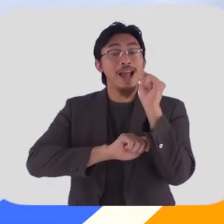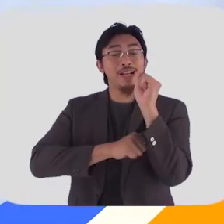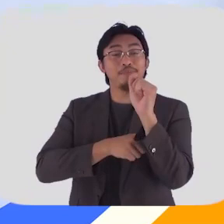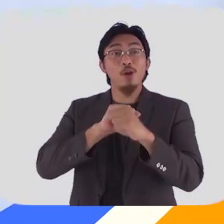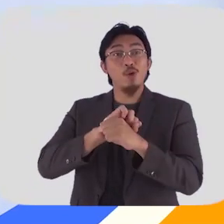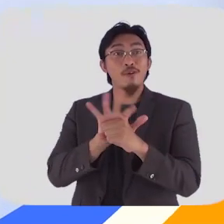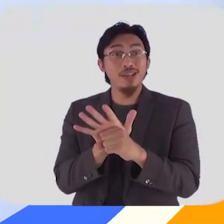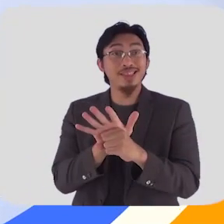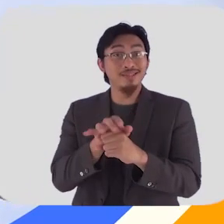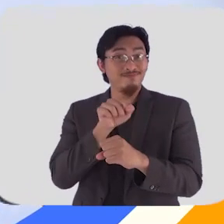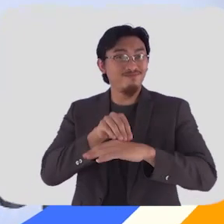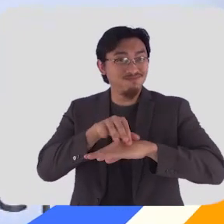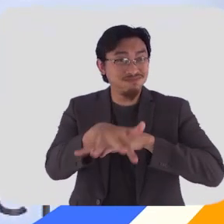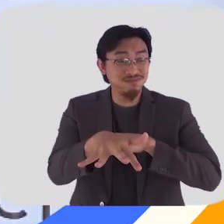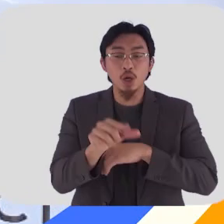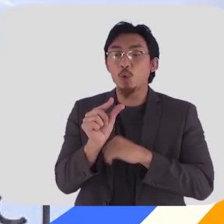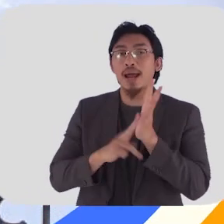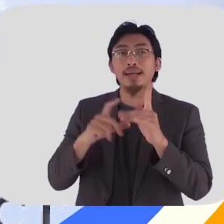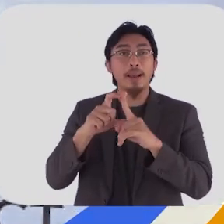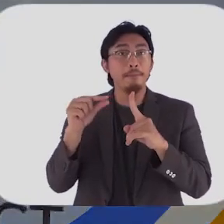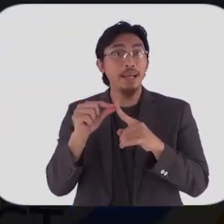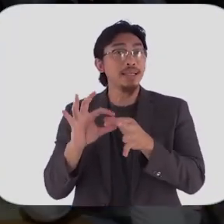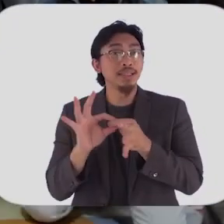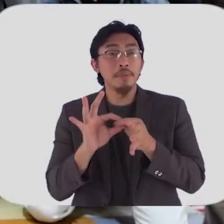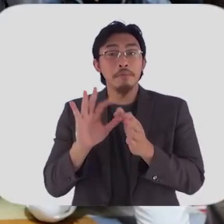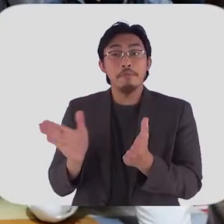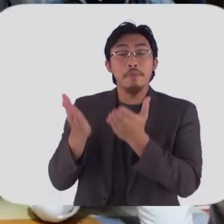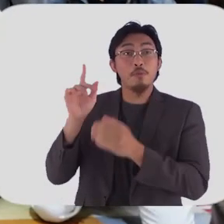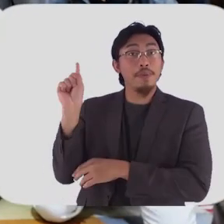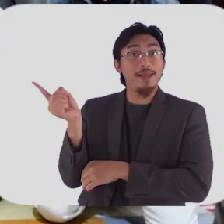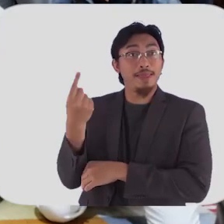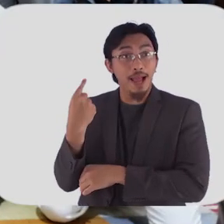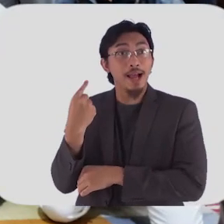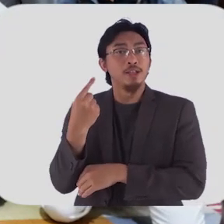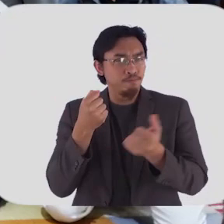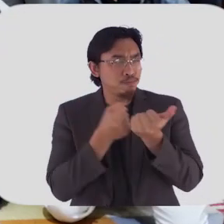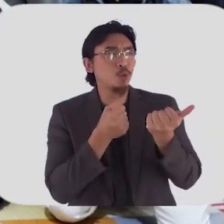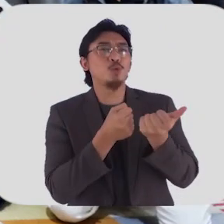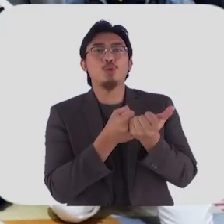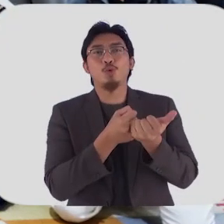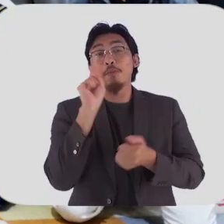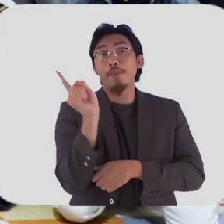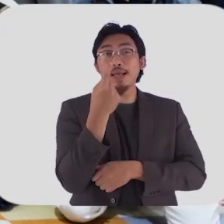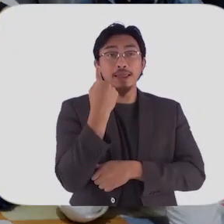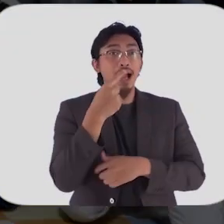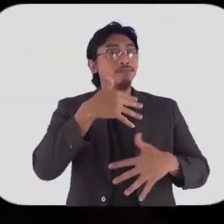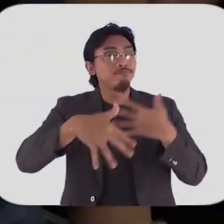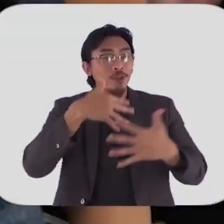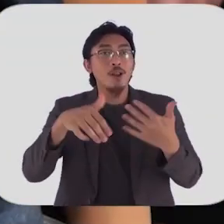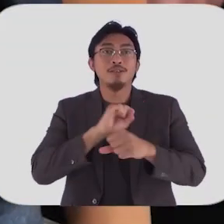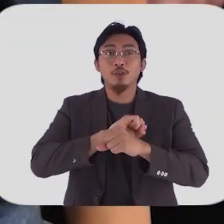Merespon dampak COVID-19, UNDP sebagai mitra pembangunan pemerintah mendukung upaya pemerintah dalam penanggulangan